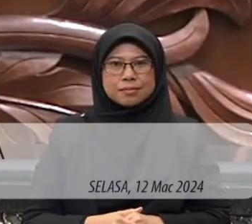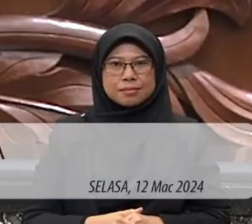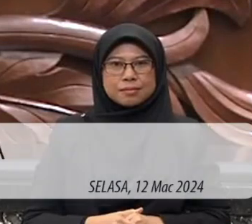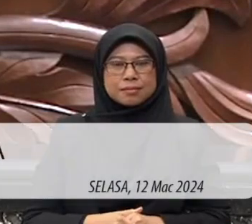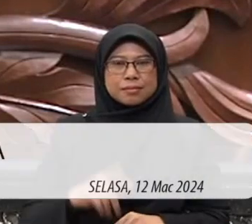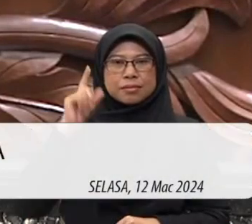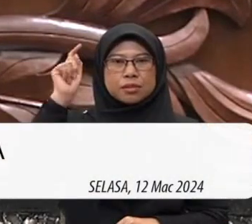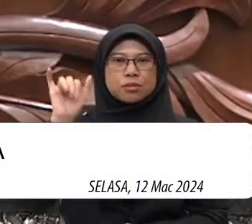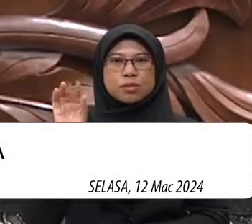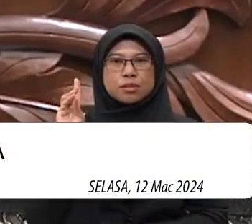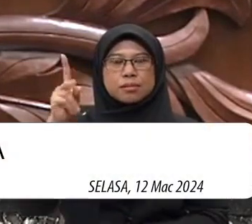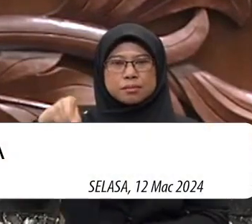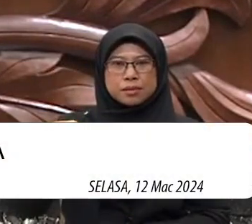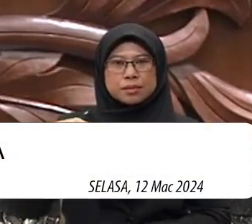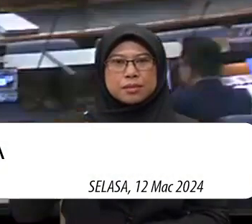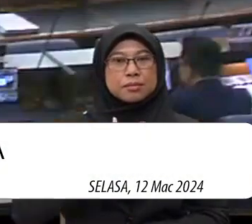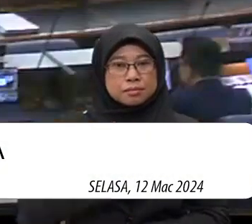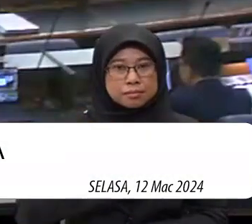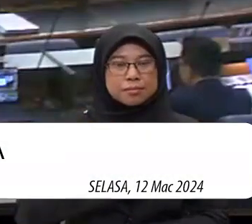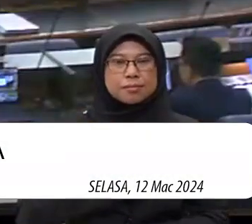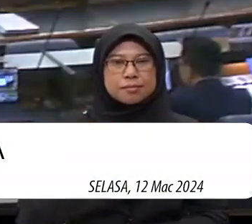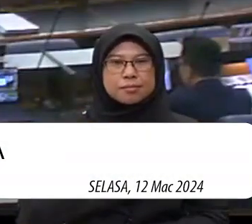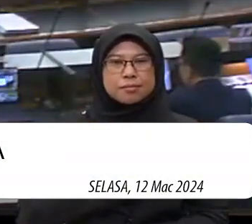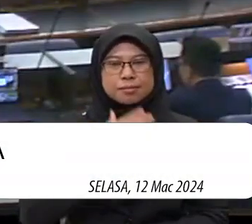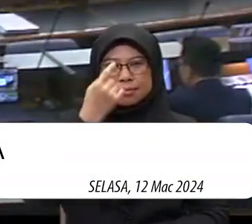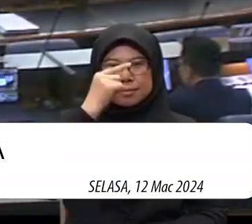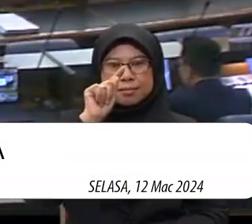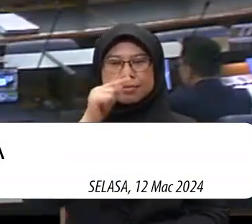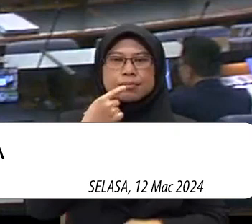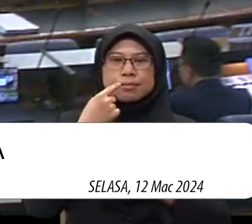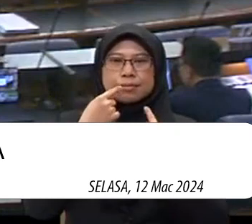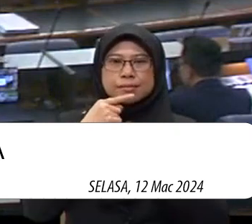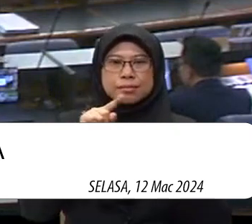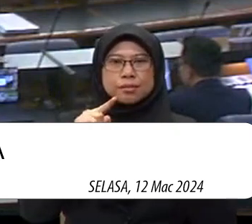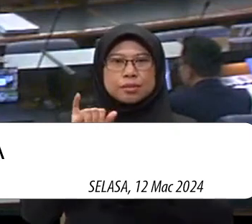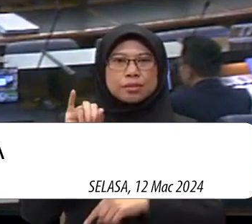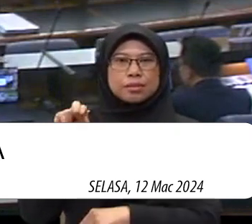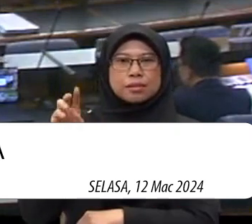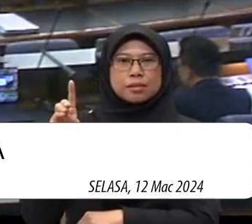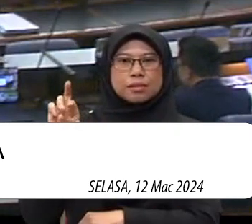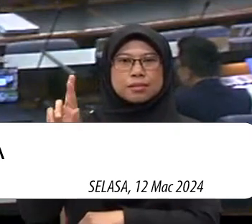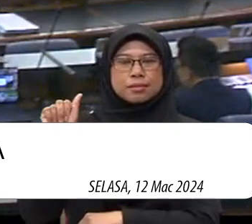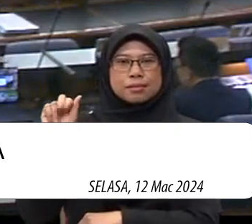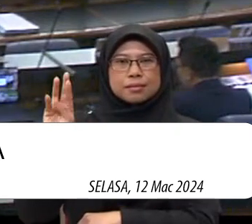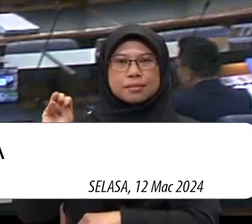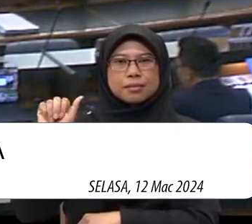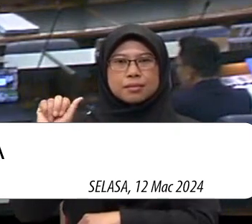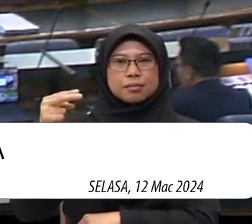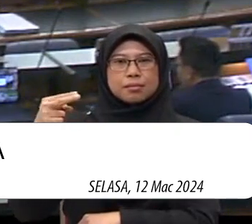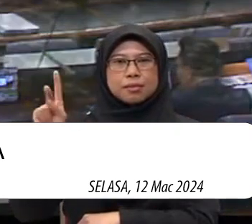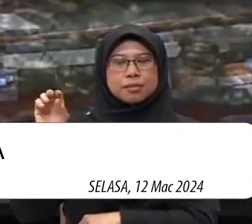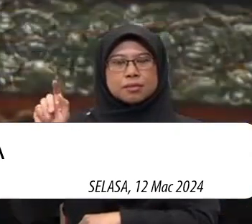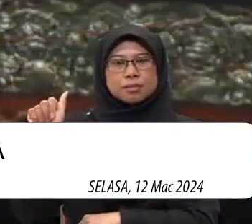Tuan Yang di-pertua izinkan saya untuk menjawab soalan Indra mahkota